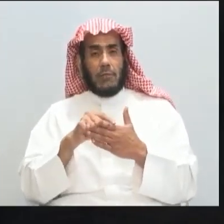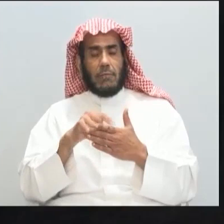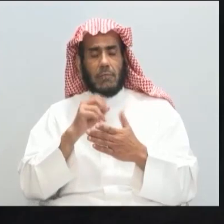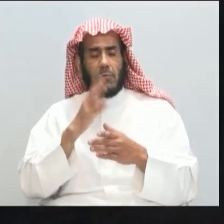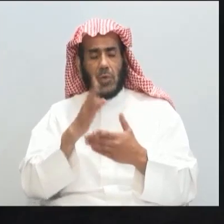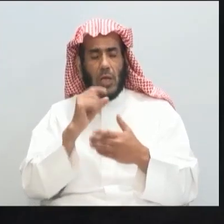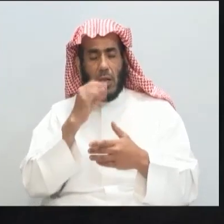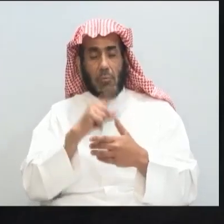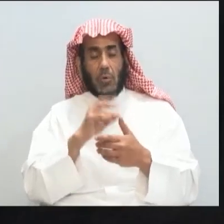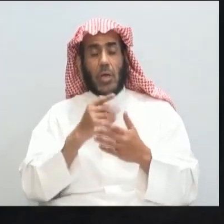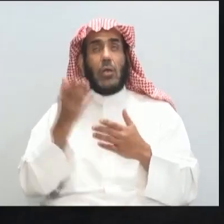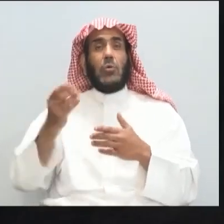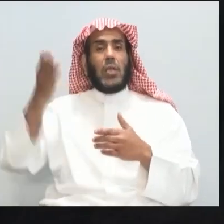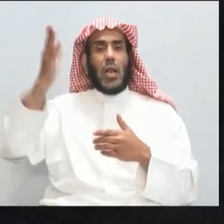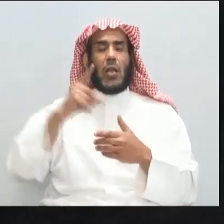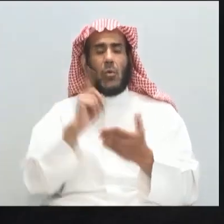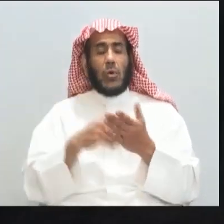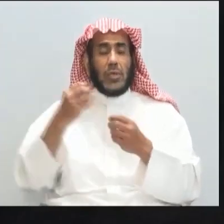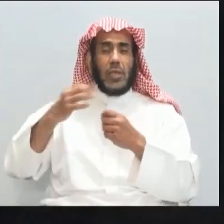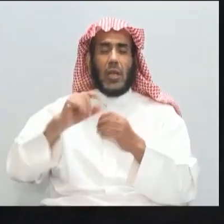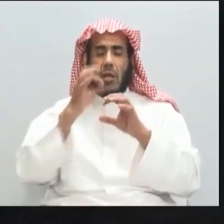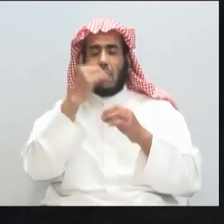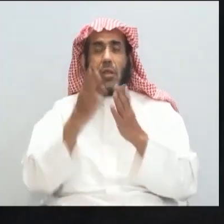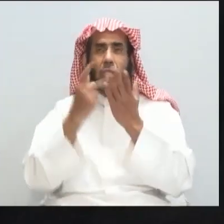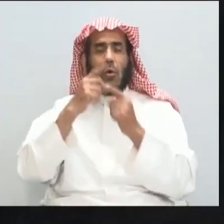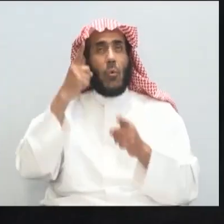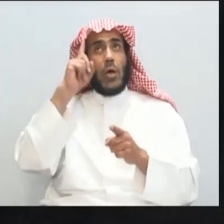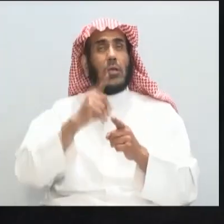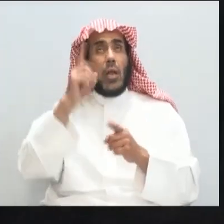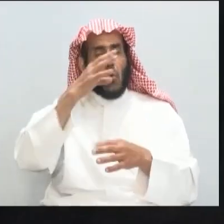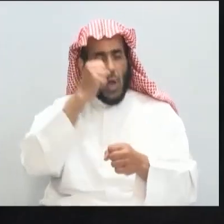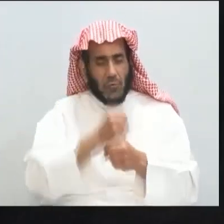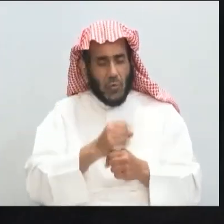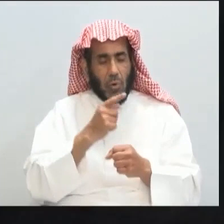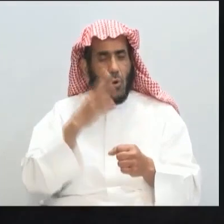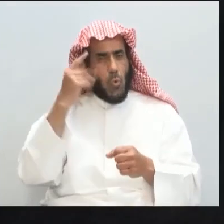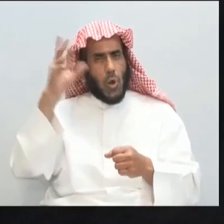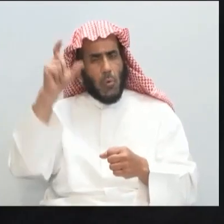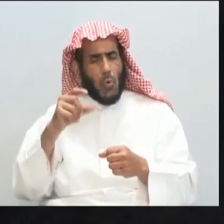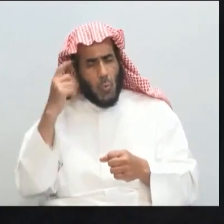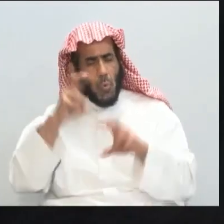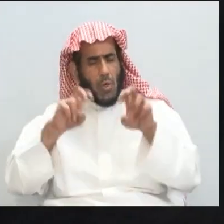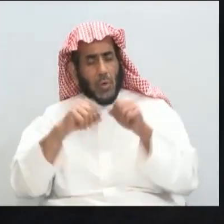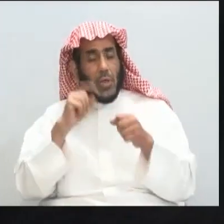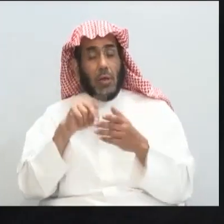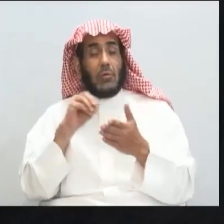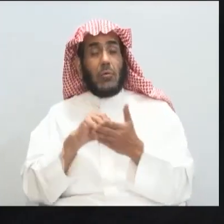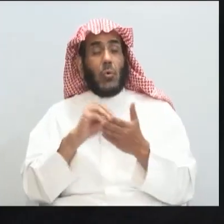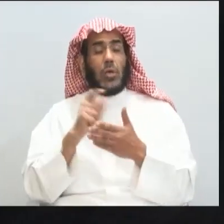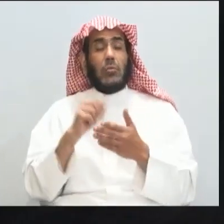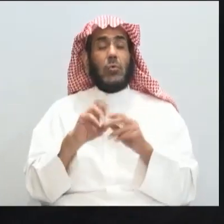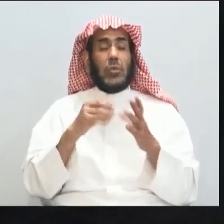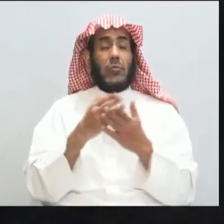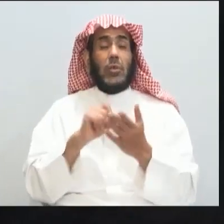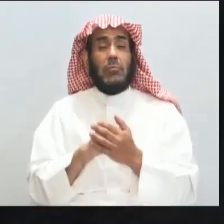مصداق لكلامه عز وجل لما قال نحن نزلنا الذكرى وان له لحافظون فهذا العلماء وبحثهم عن ذلك عن اللغات في